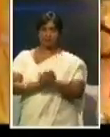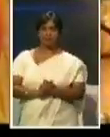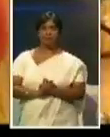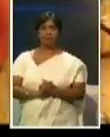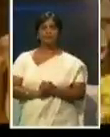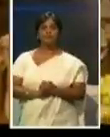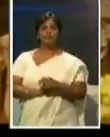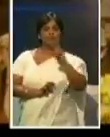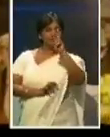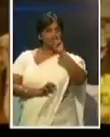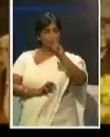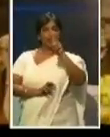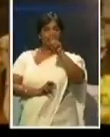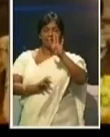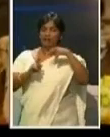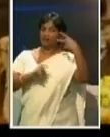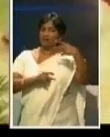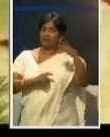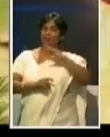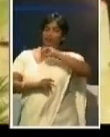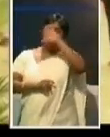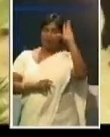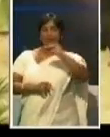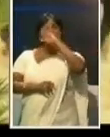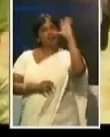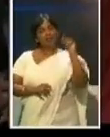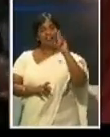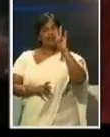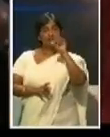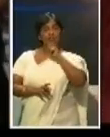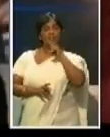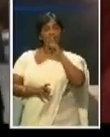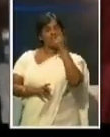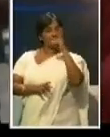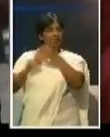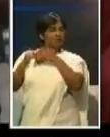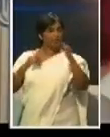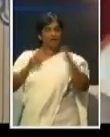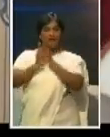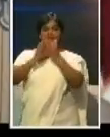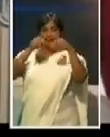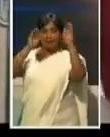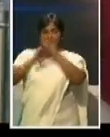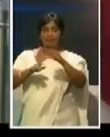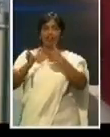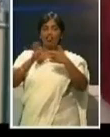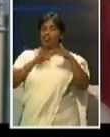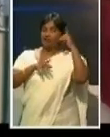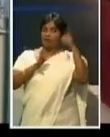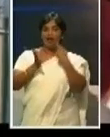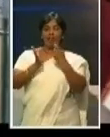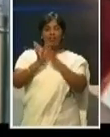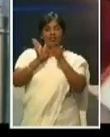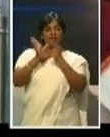තිබෙනවා. 23 සහ 24 දින දිවා රාත්‍රියේ 25 වනිදා දහවල් 12 දක්වාත් චූඩාමාණික්ක අනුරාධපුර